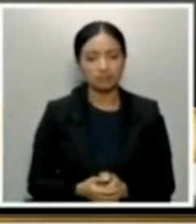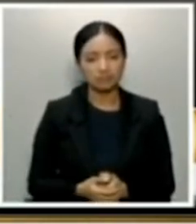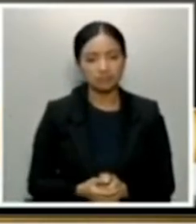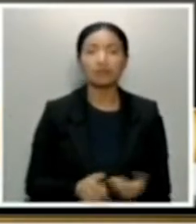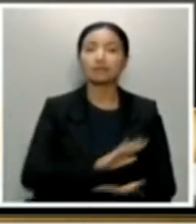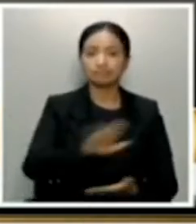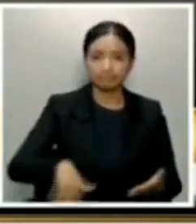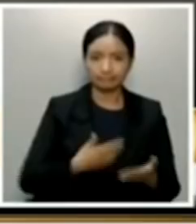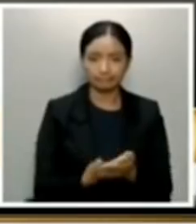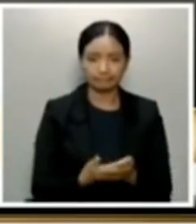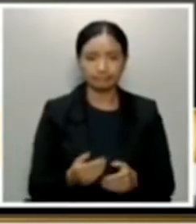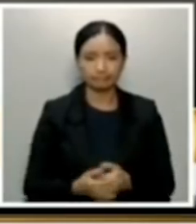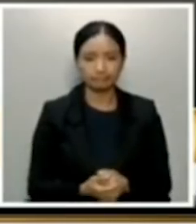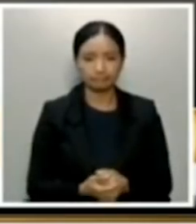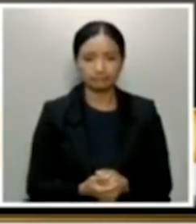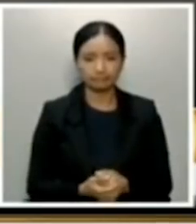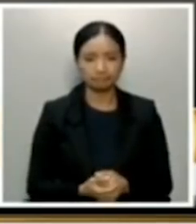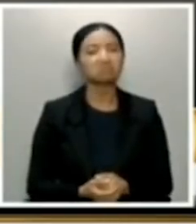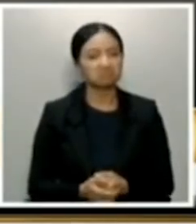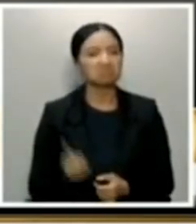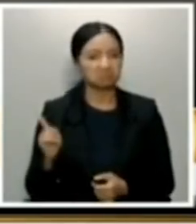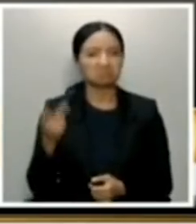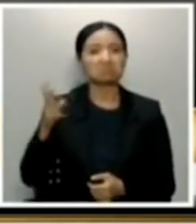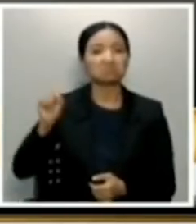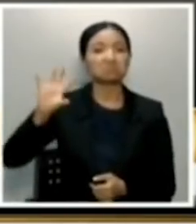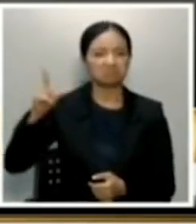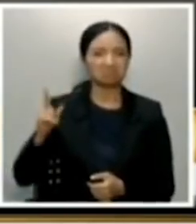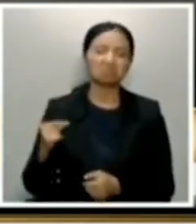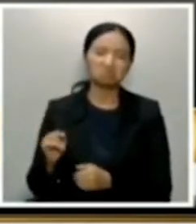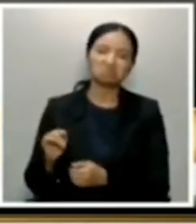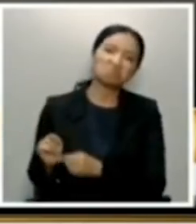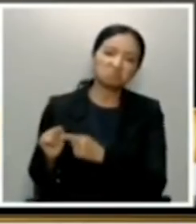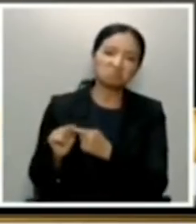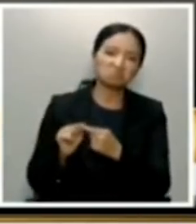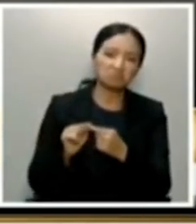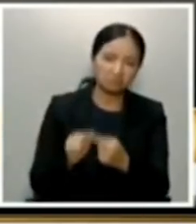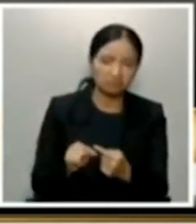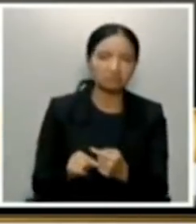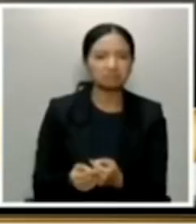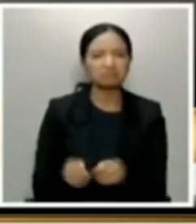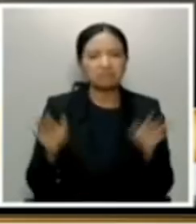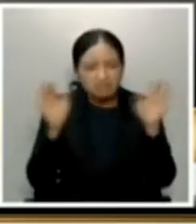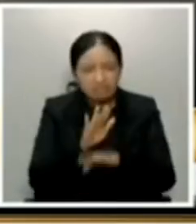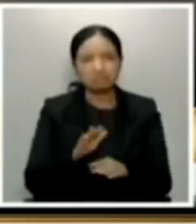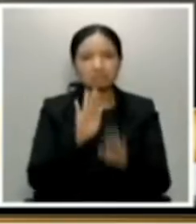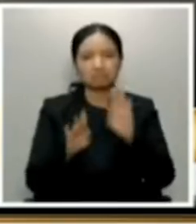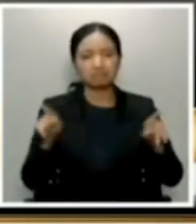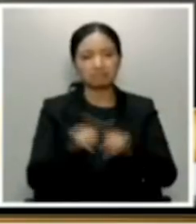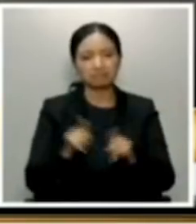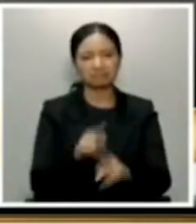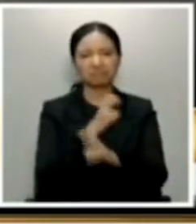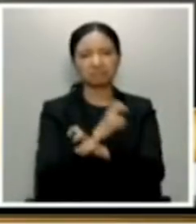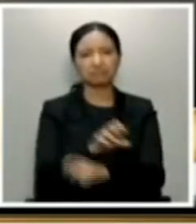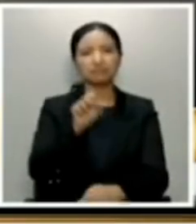ทั้งหมดนี้คือสารเคมีที่ตกค้างมาจากยุคของคสช.ในยุคของคสช.